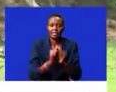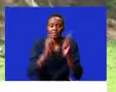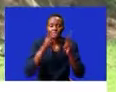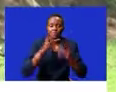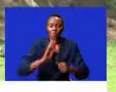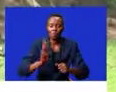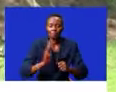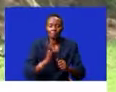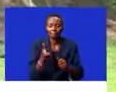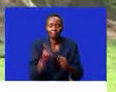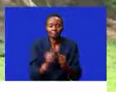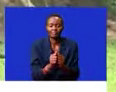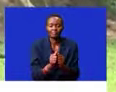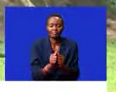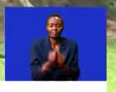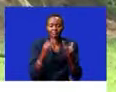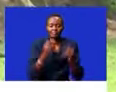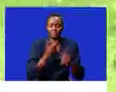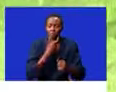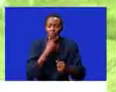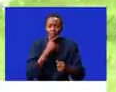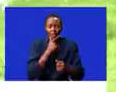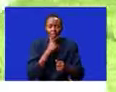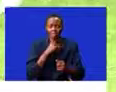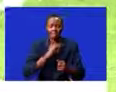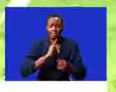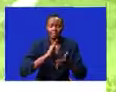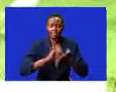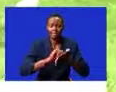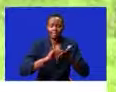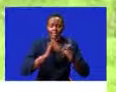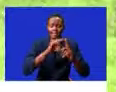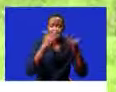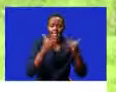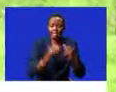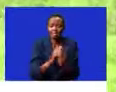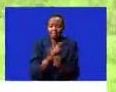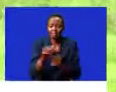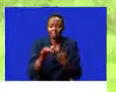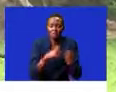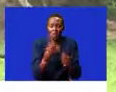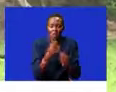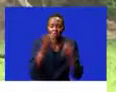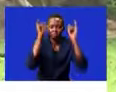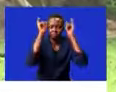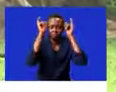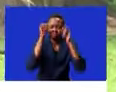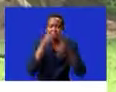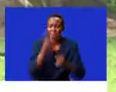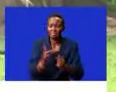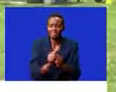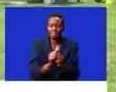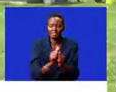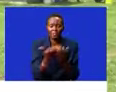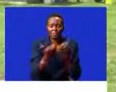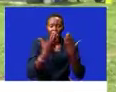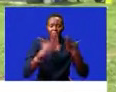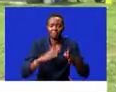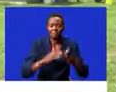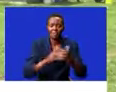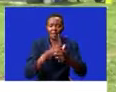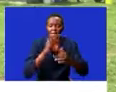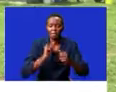no. Gima mako dhok en ni nyaka sani chiro onogo odong' ka jamni ema kwaye. Jo-Ohala ok otelne kod jalup